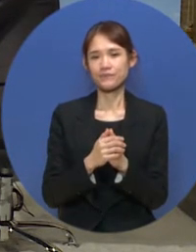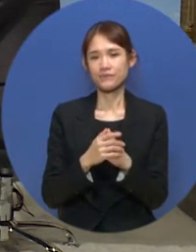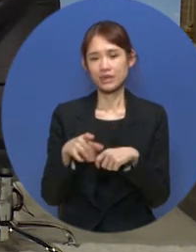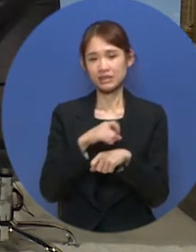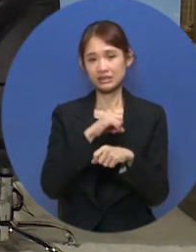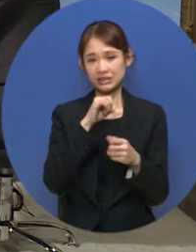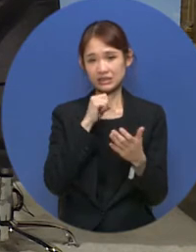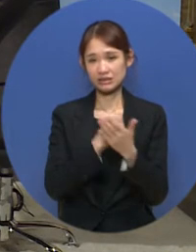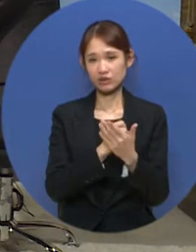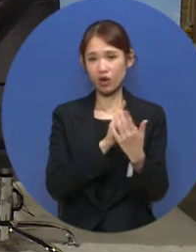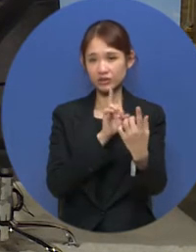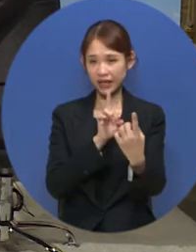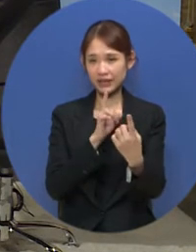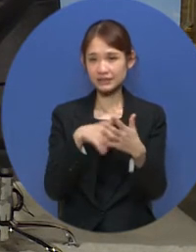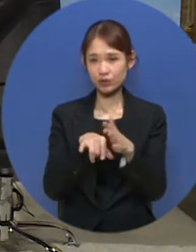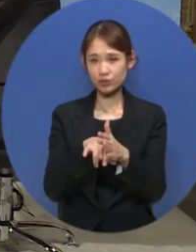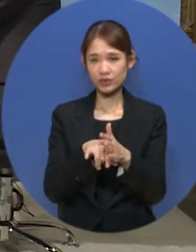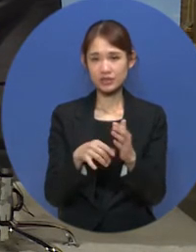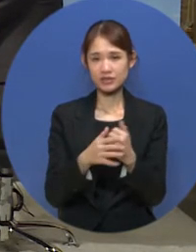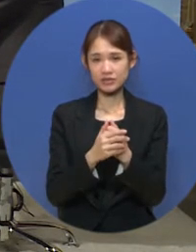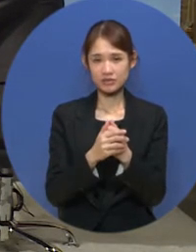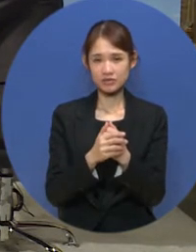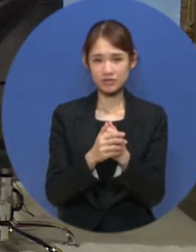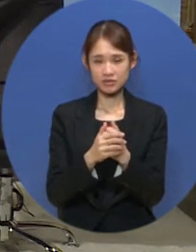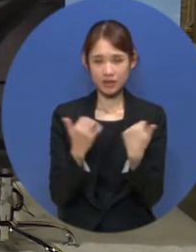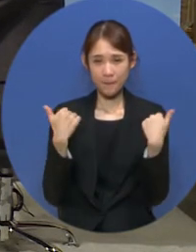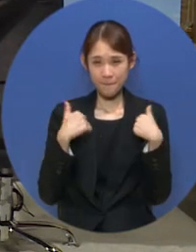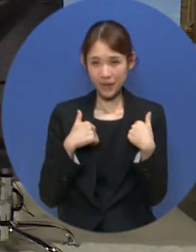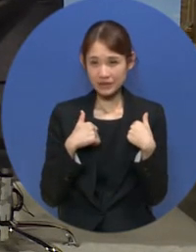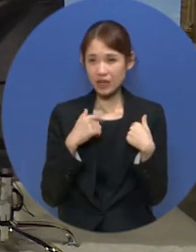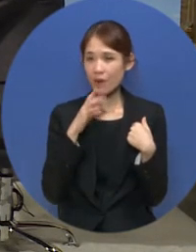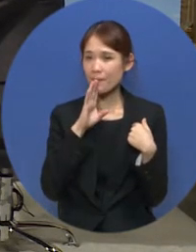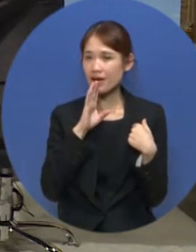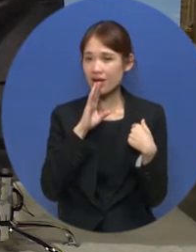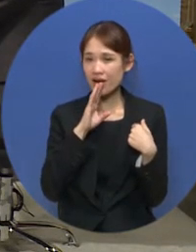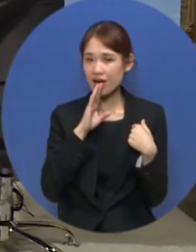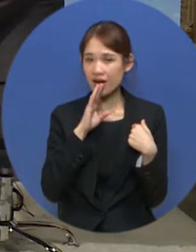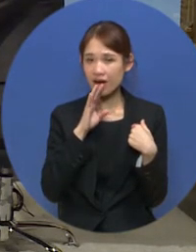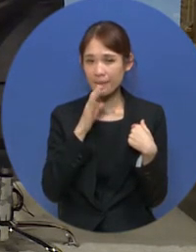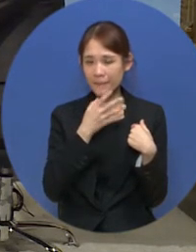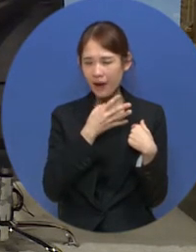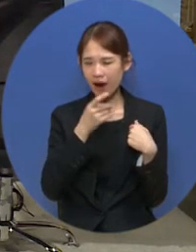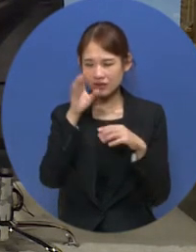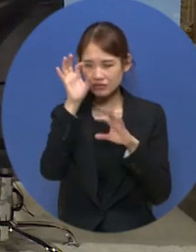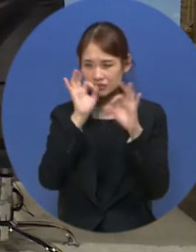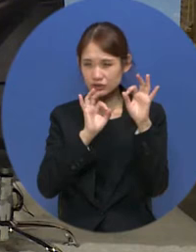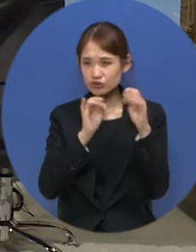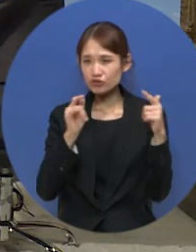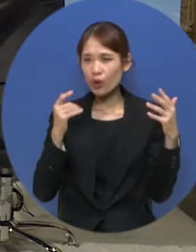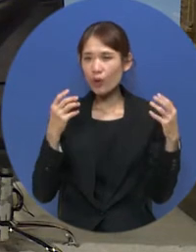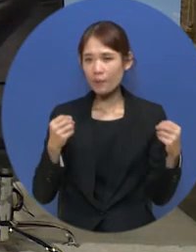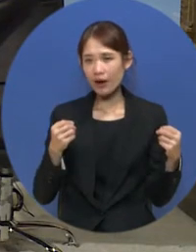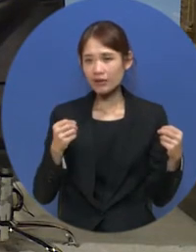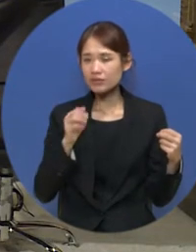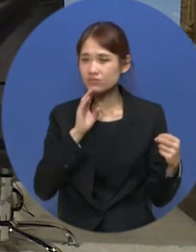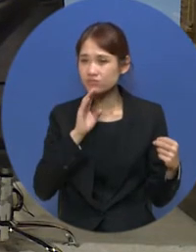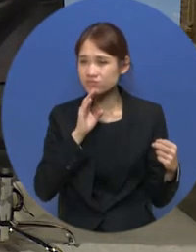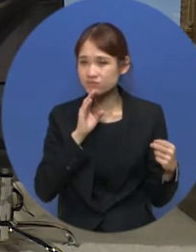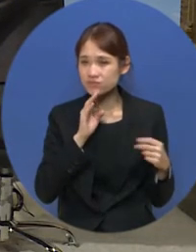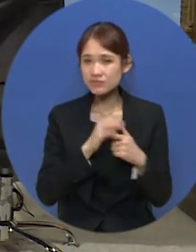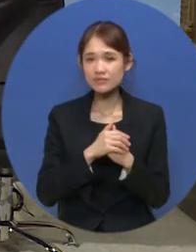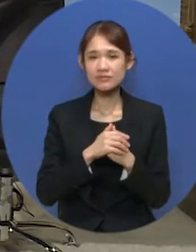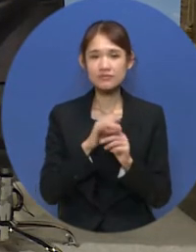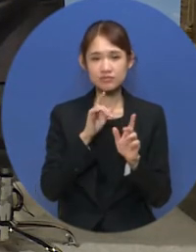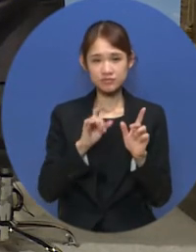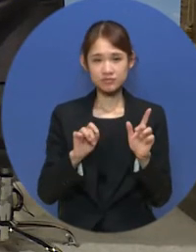특정 대상을 위한 패션을 하다 보니까 이제 많은 시행착오도 있으셨을 것 같거든요. 네. 네. 그